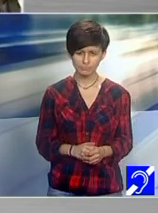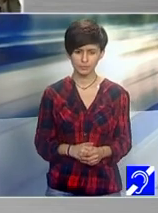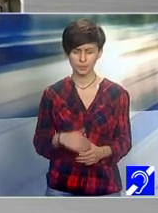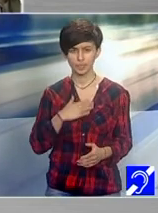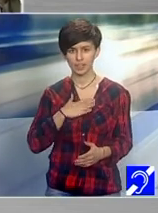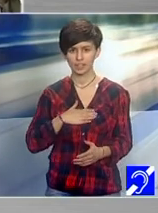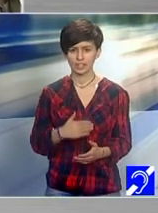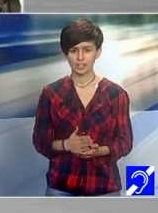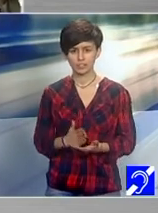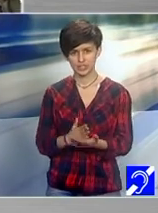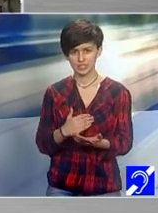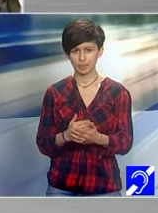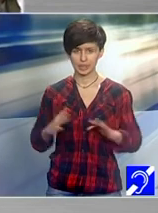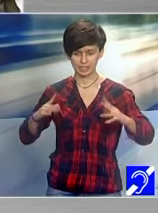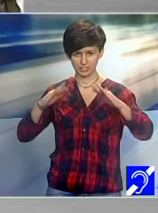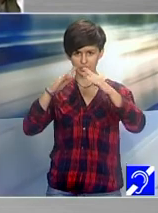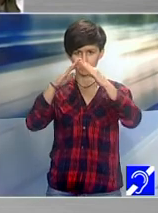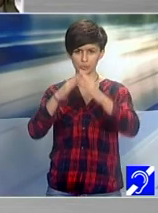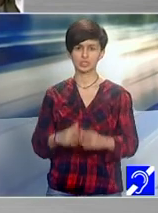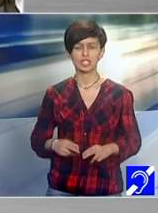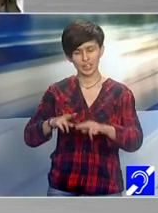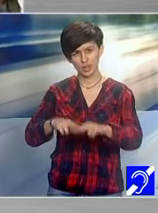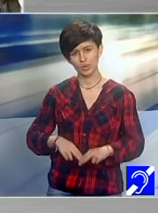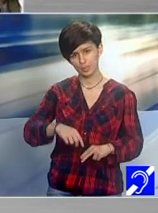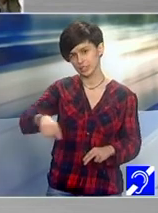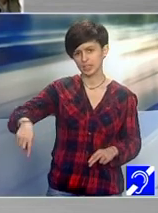străini și munții, care totuși au mai rămas ai noștri,